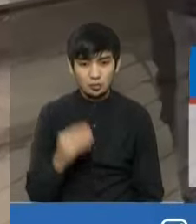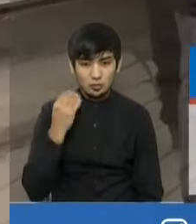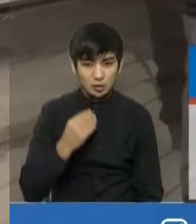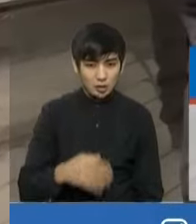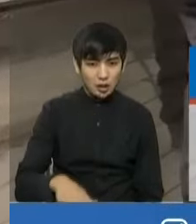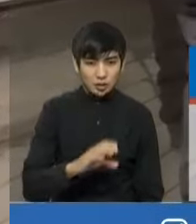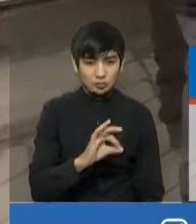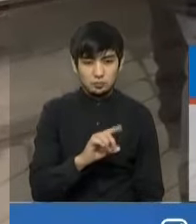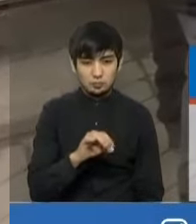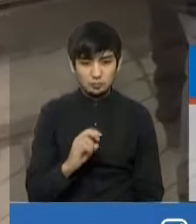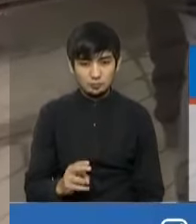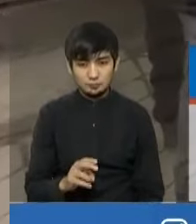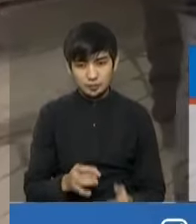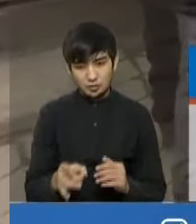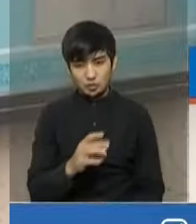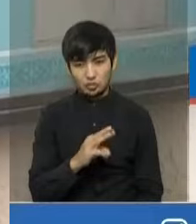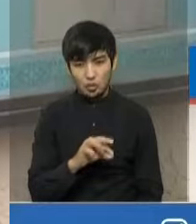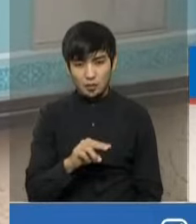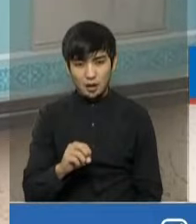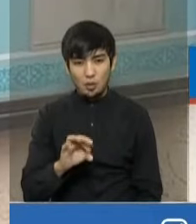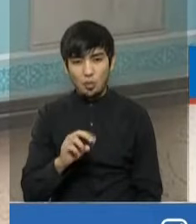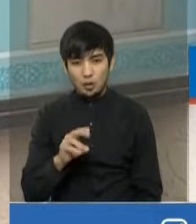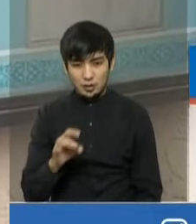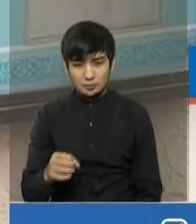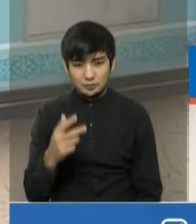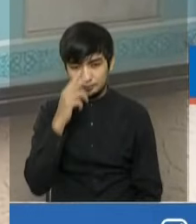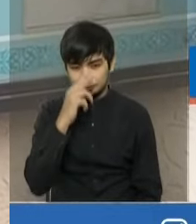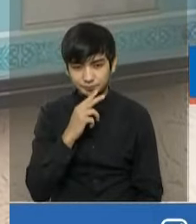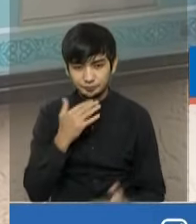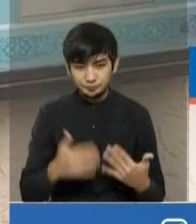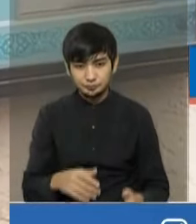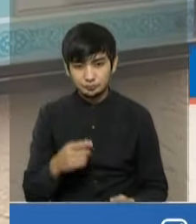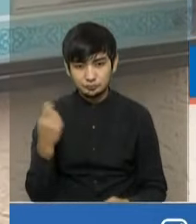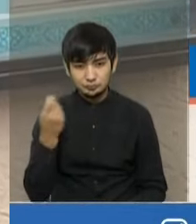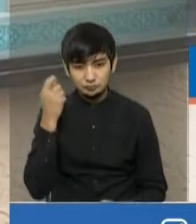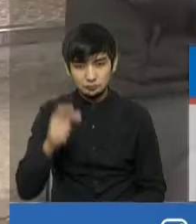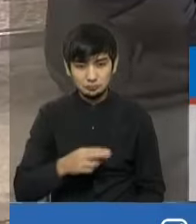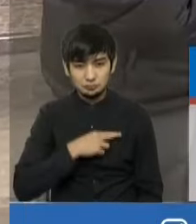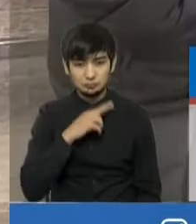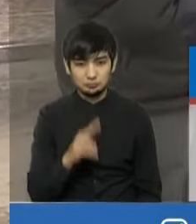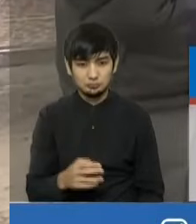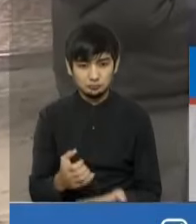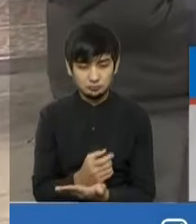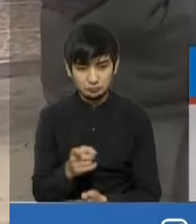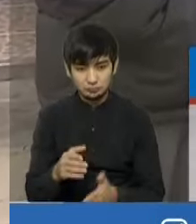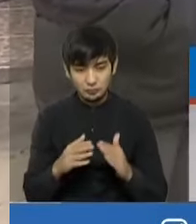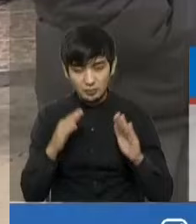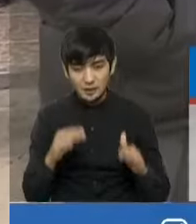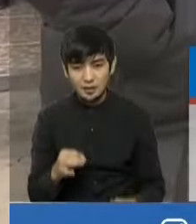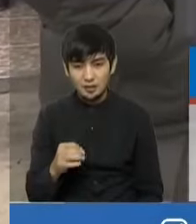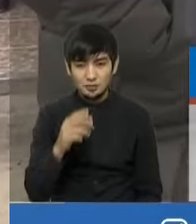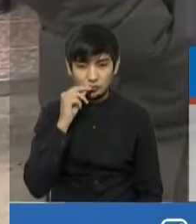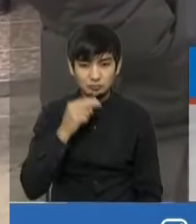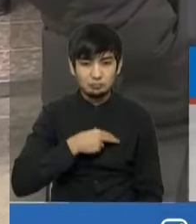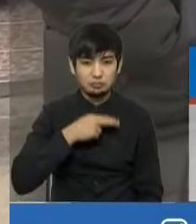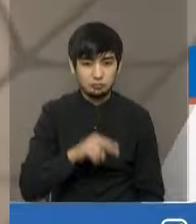Түркістанның Созақ ауданы Шолақ қорған ауылындағы қыстақта 3 ай бұрын шопан өлі күйінде табылған болатын. Ең сорақысы азаматтың